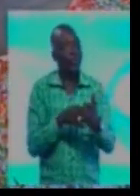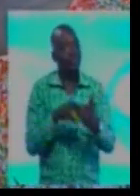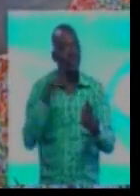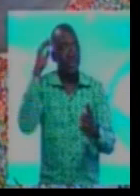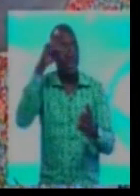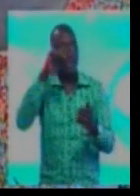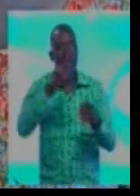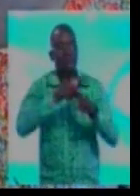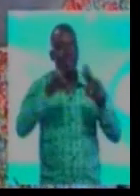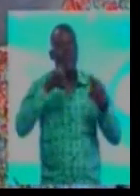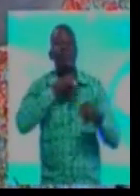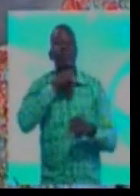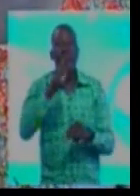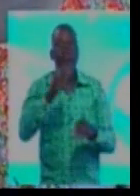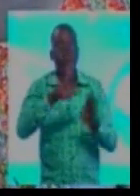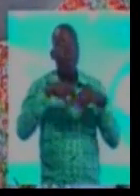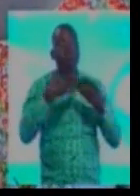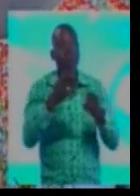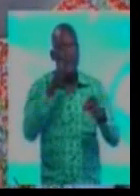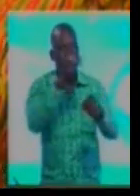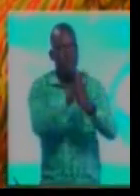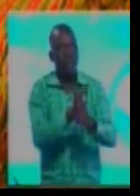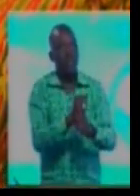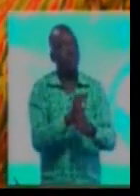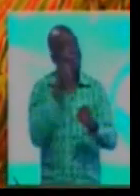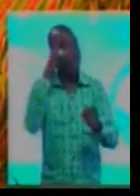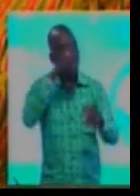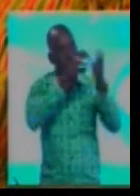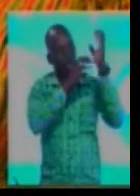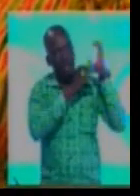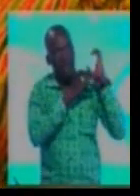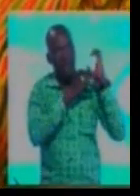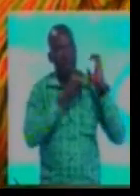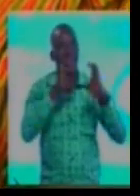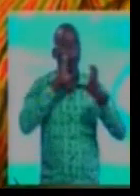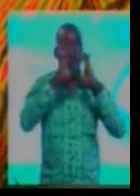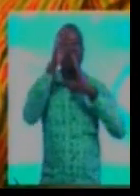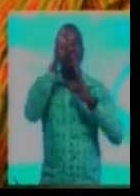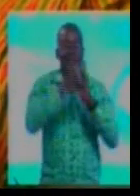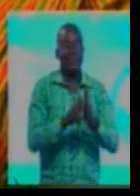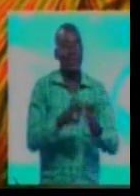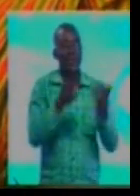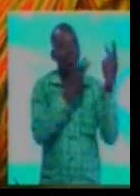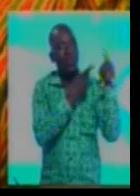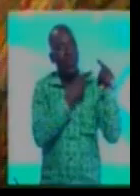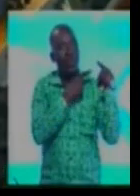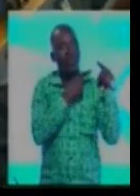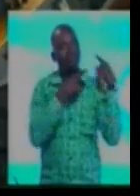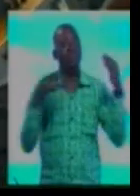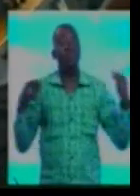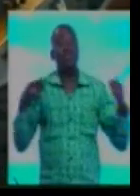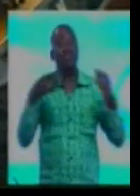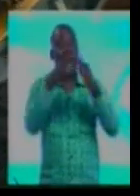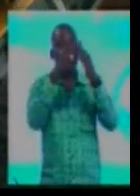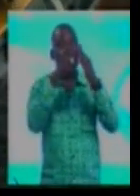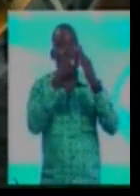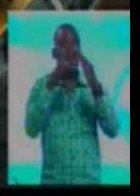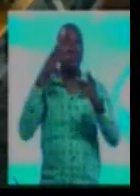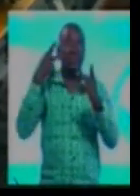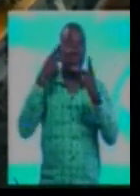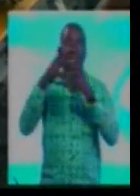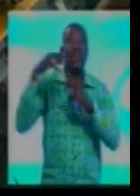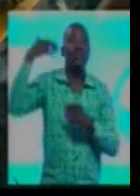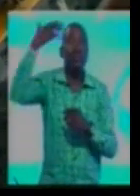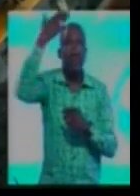portée, comment prendre en charge les victimes de violences. Les communications portent sur l'état des lieux, les défis et perspectives,